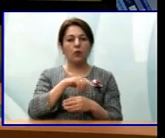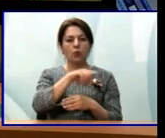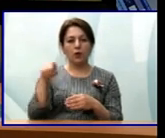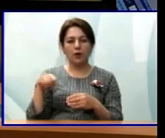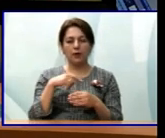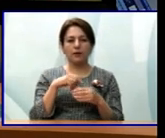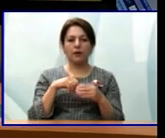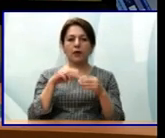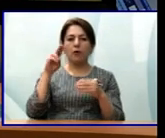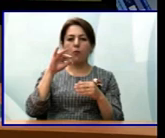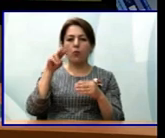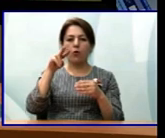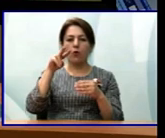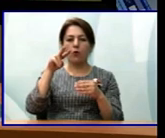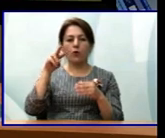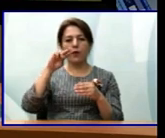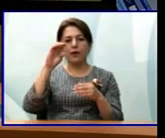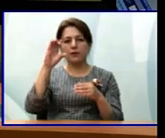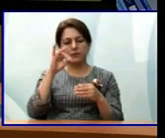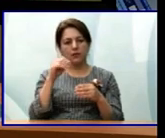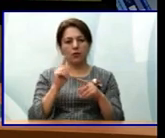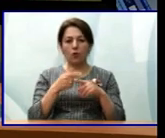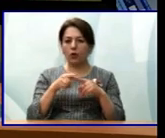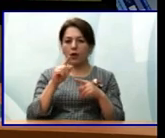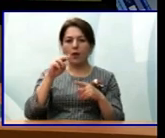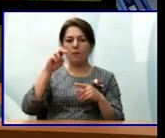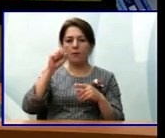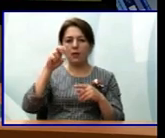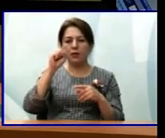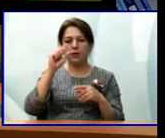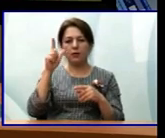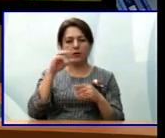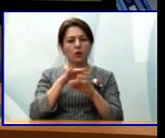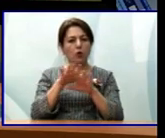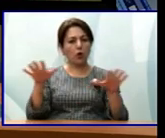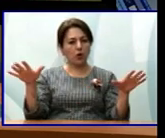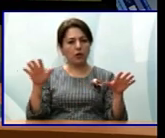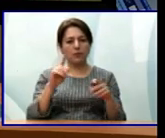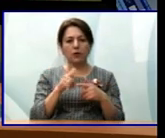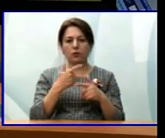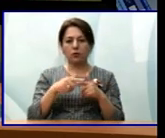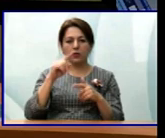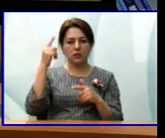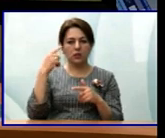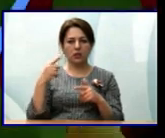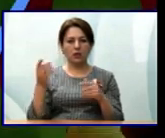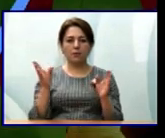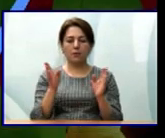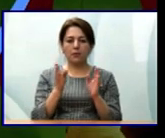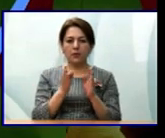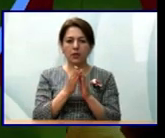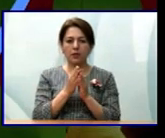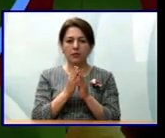Ularning poyasi yoki palagi yoyilib yoki jingalaklari bilan